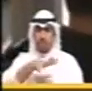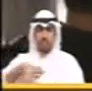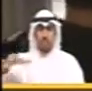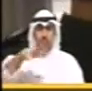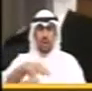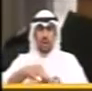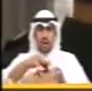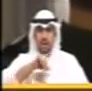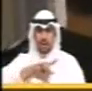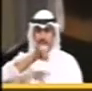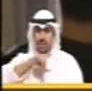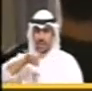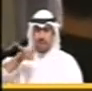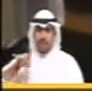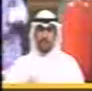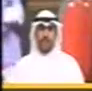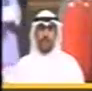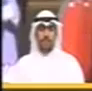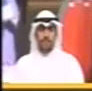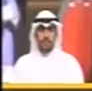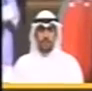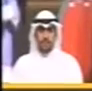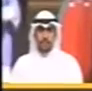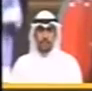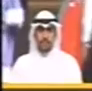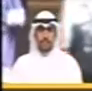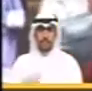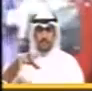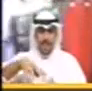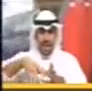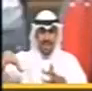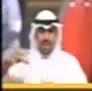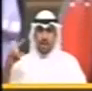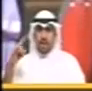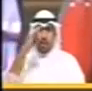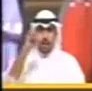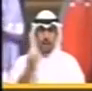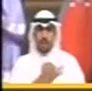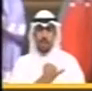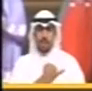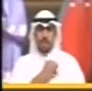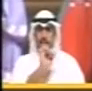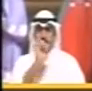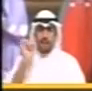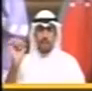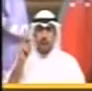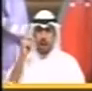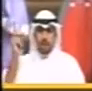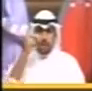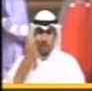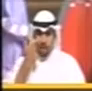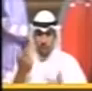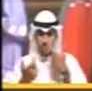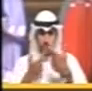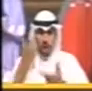على ممتلكاتكم وأرواحكم. الإدارة العامة للطيران المدني، إدارة العمليات، متواجدة على مدار الـ